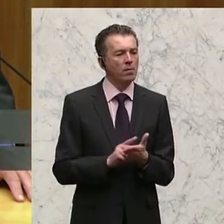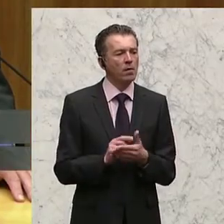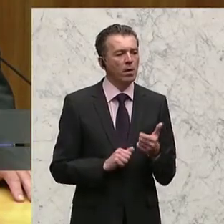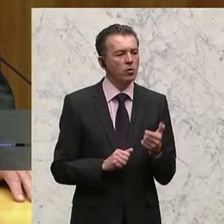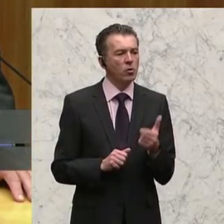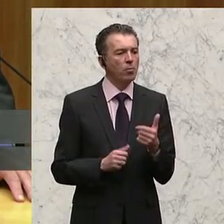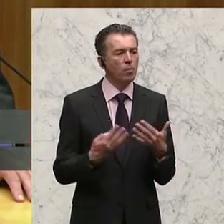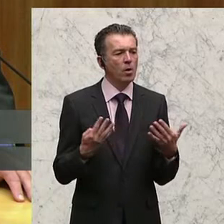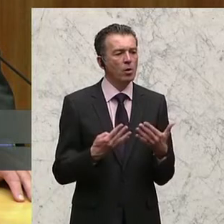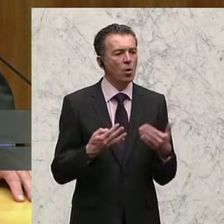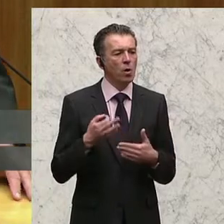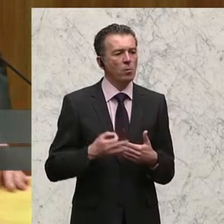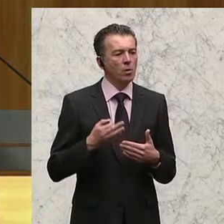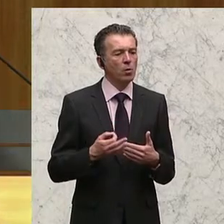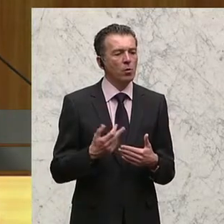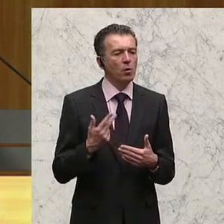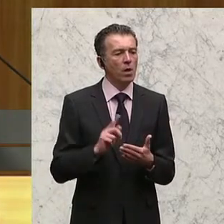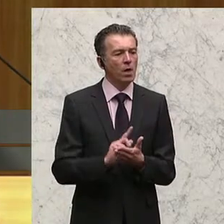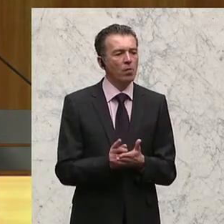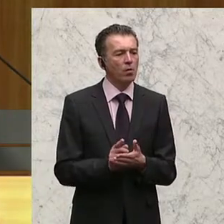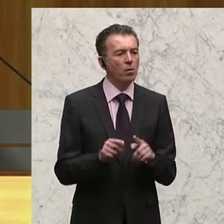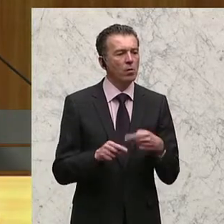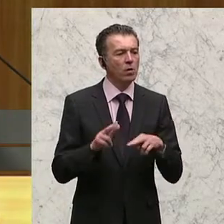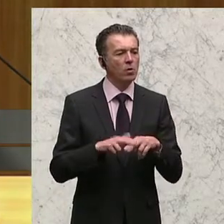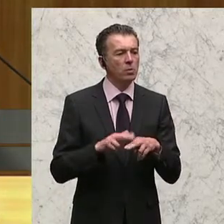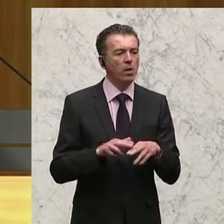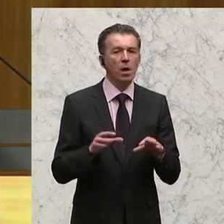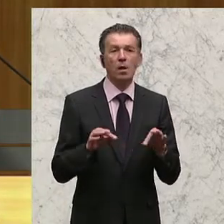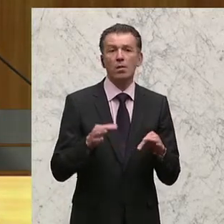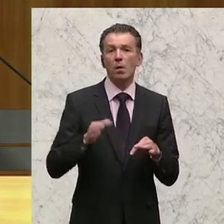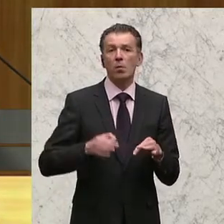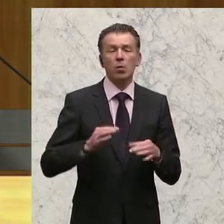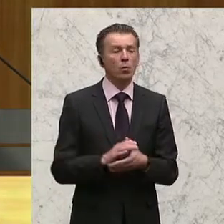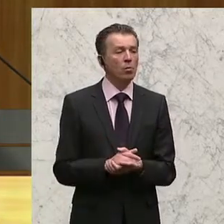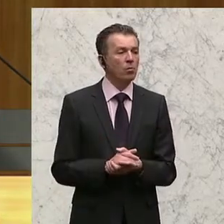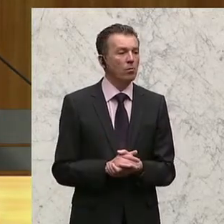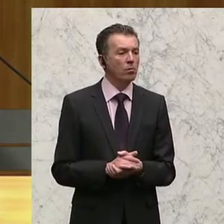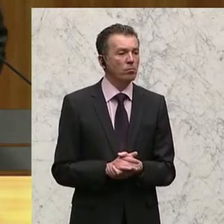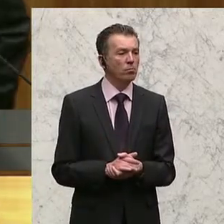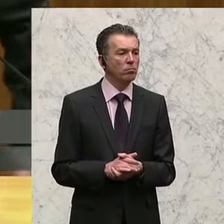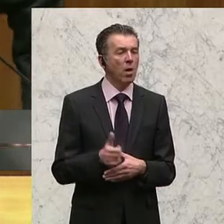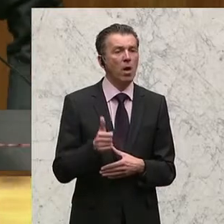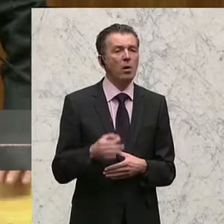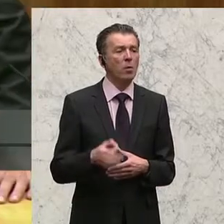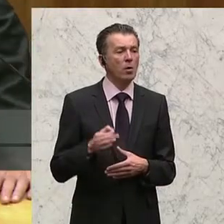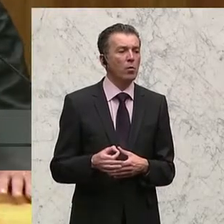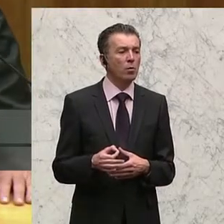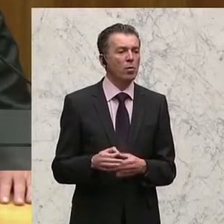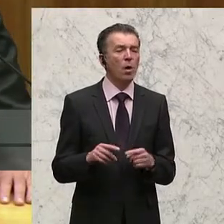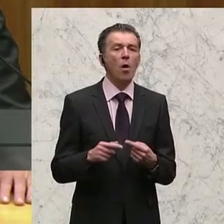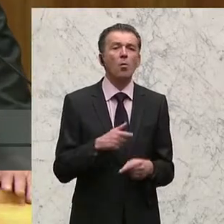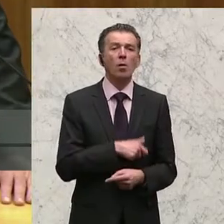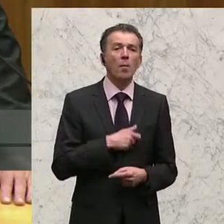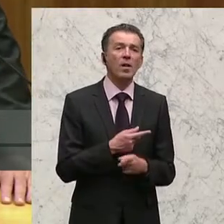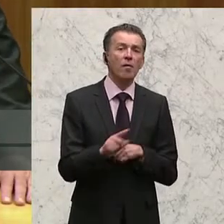Parlamentszeitstoppung 9 Minuten und 3 Sekunden gehabt und dann später sind 10 Minuten aufgeschieden. Diese eine Minute geht natürlich